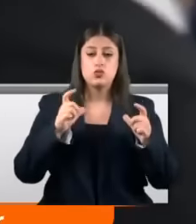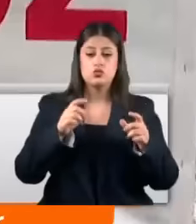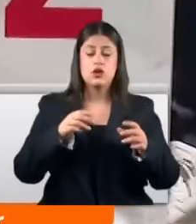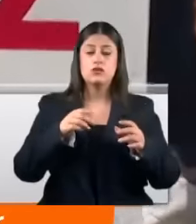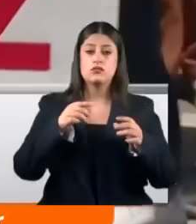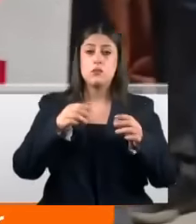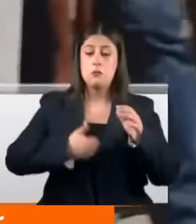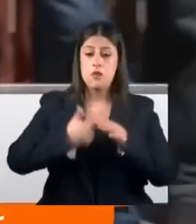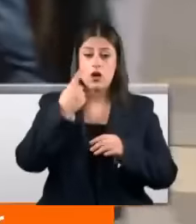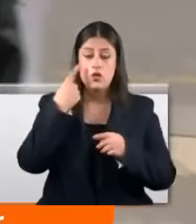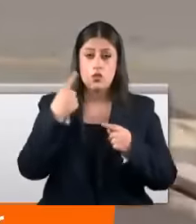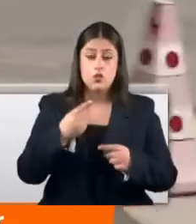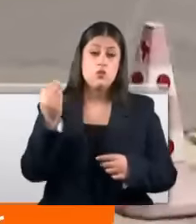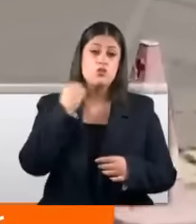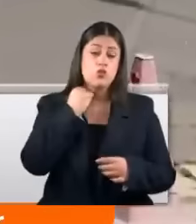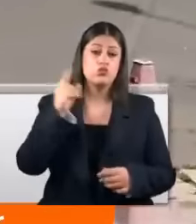verilerine göre borçların